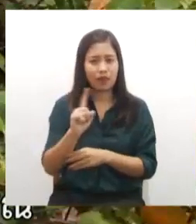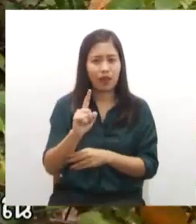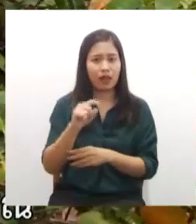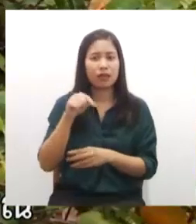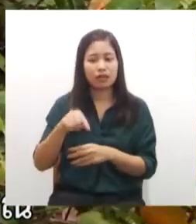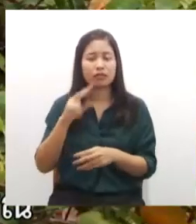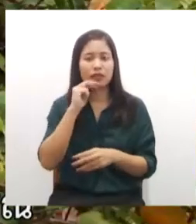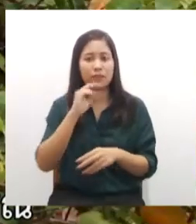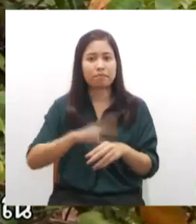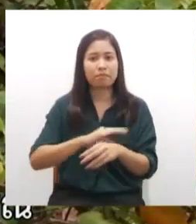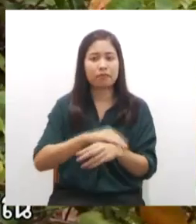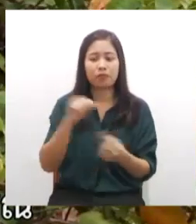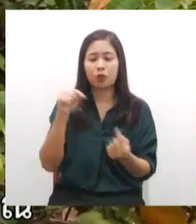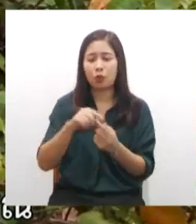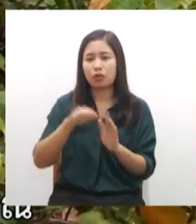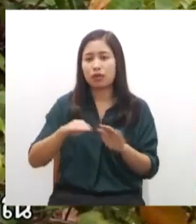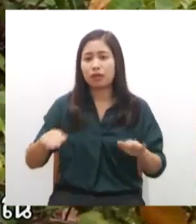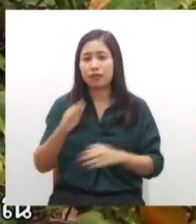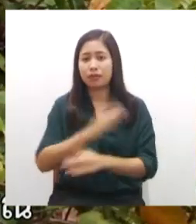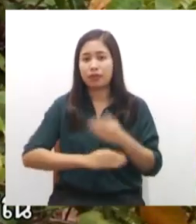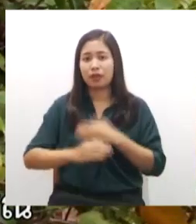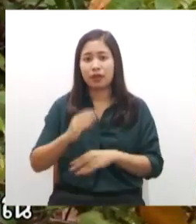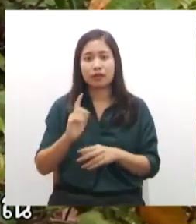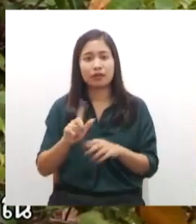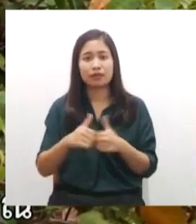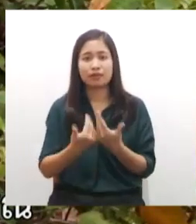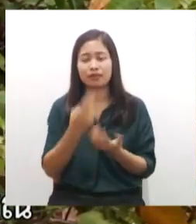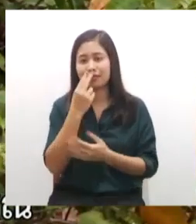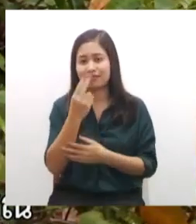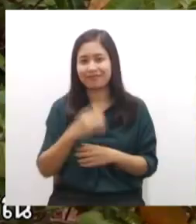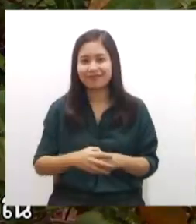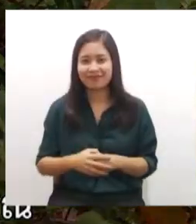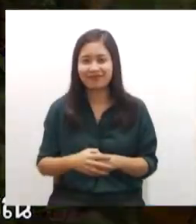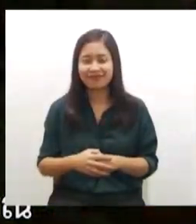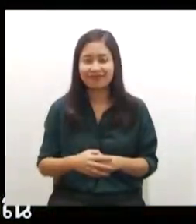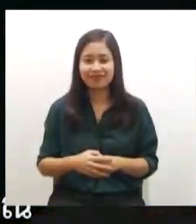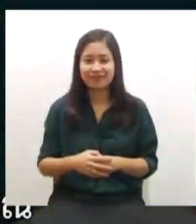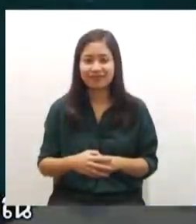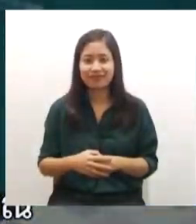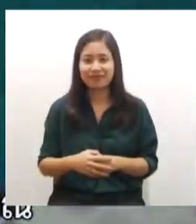ำมาใช้กับเด็กพิเศษของเราอย่างไรถ้าอยากรู้แล้วตามมินมาเลยค่ะ